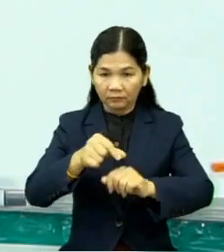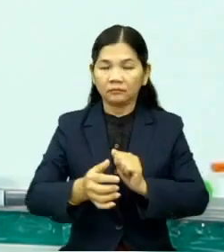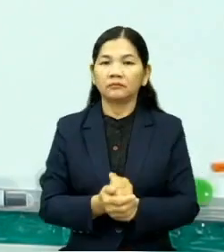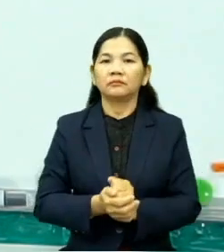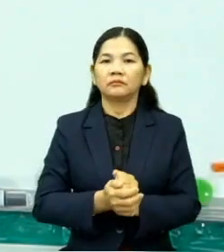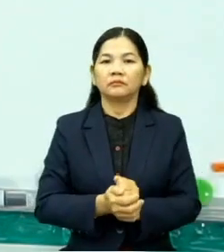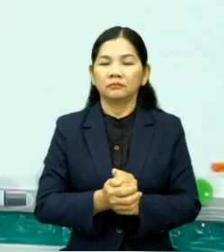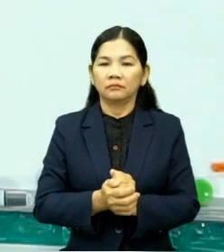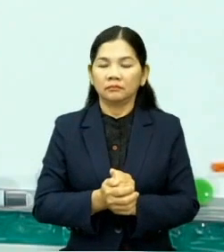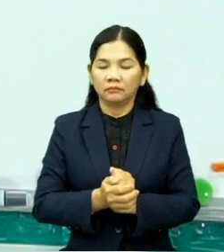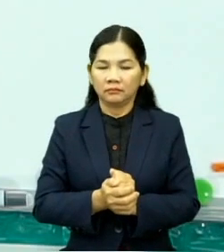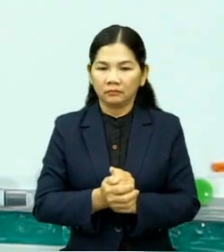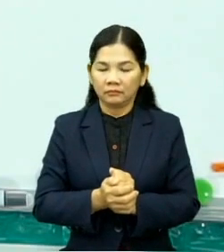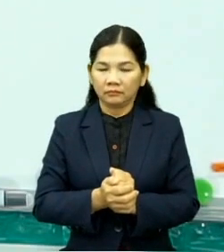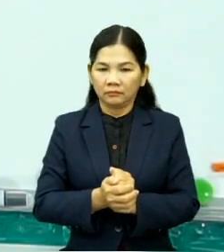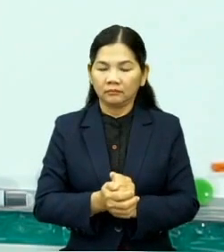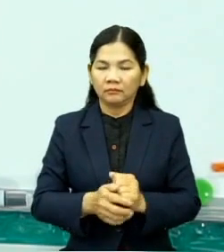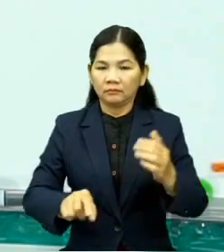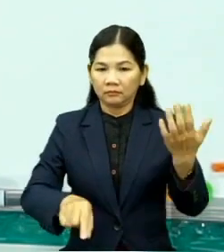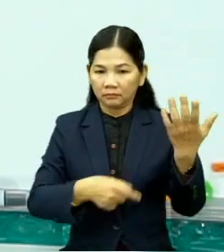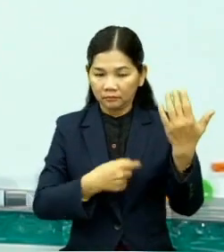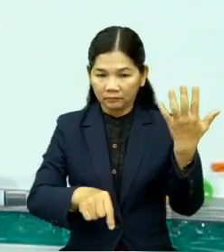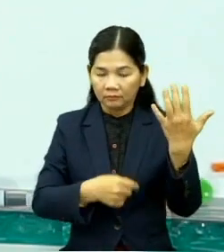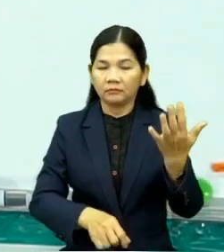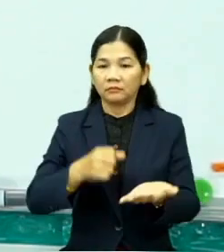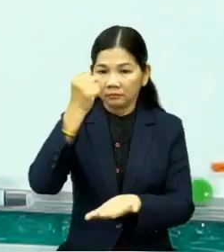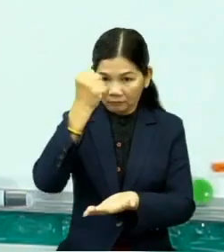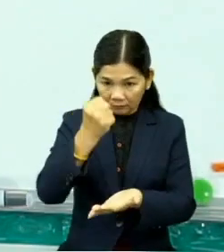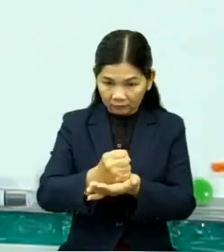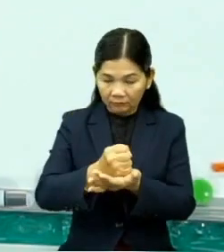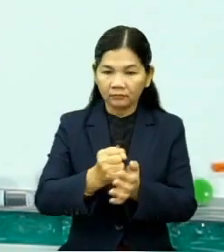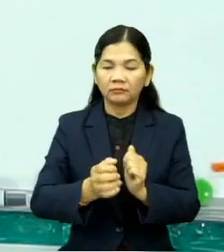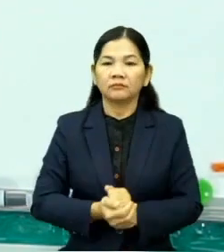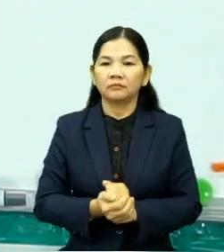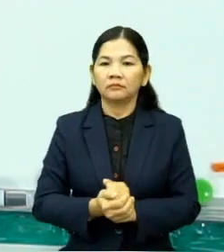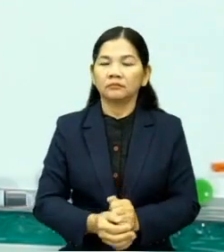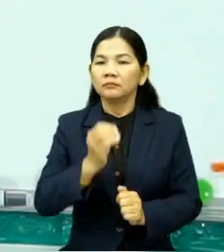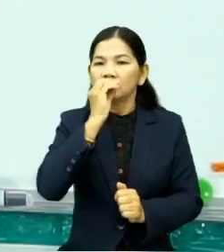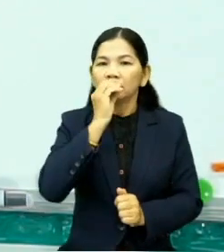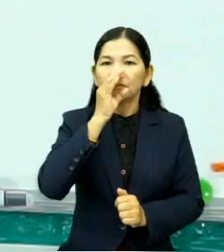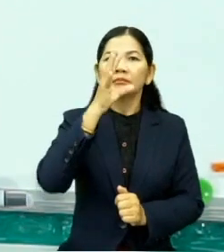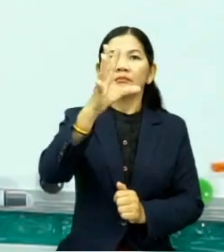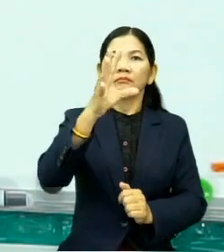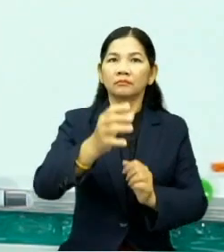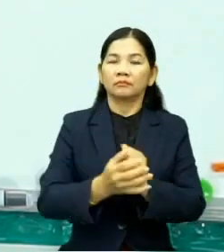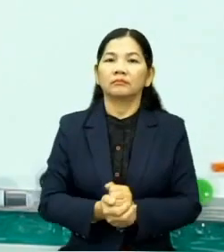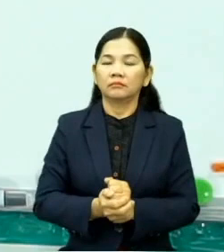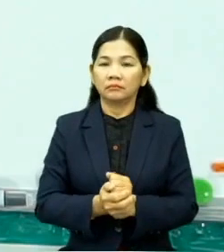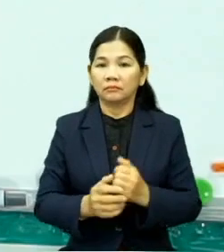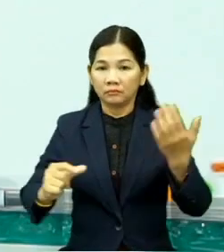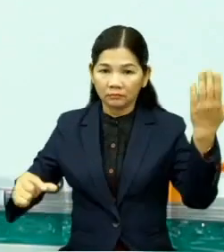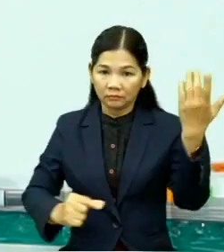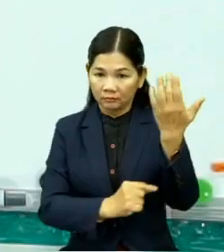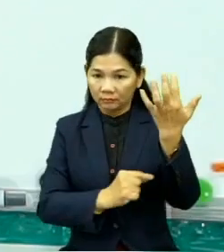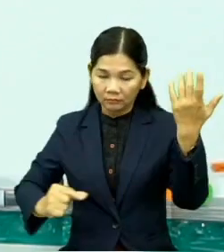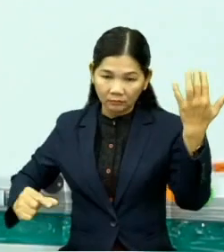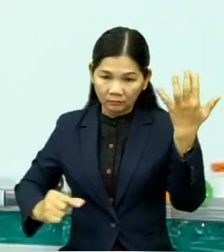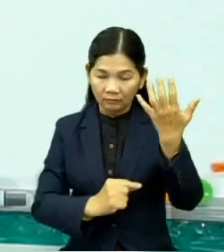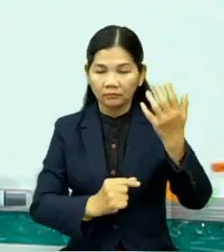ដេញដំផ្លុំកូ